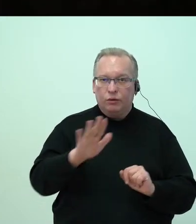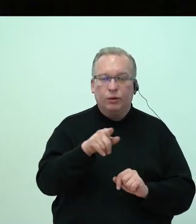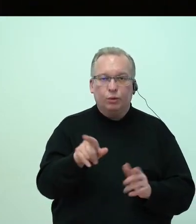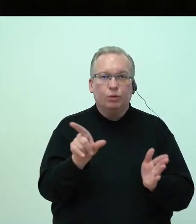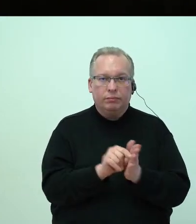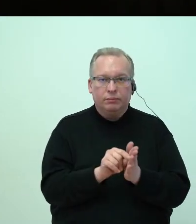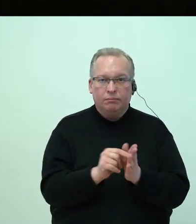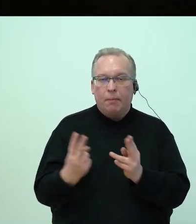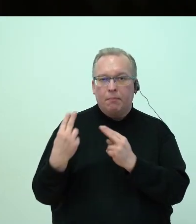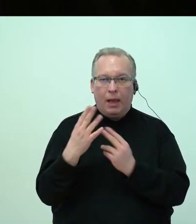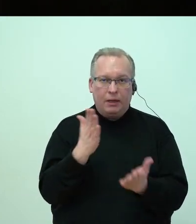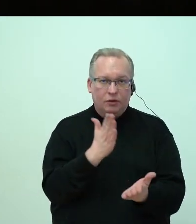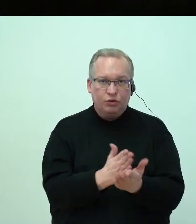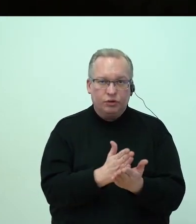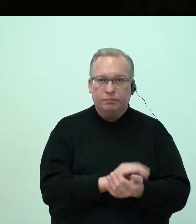turi pareigą